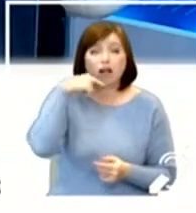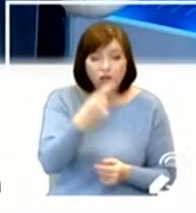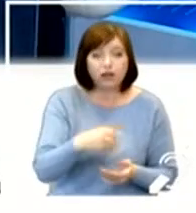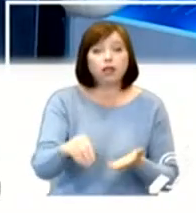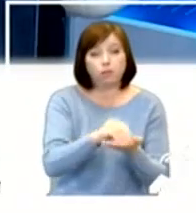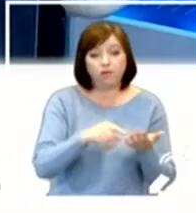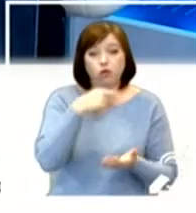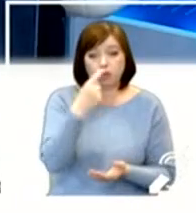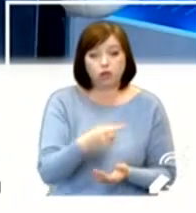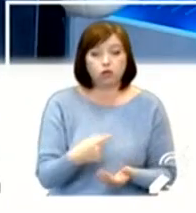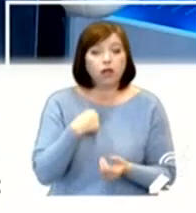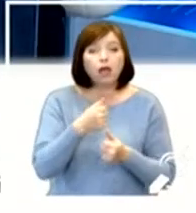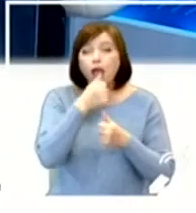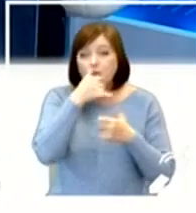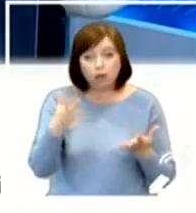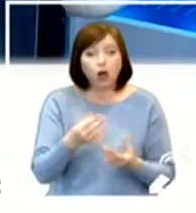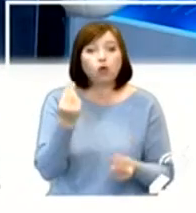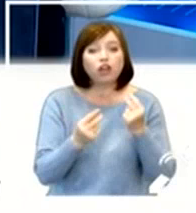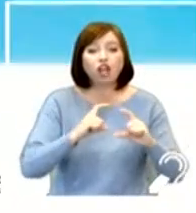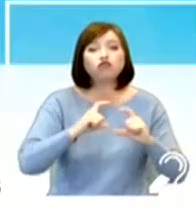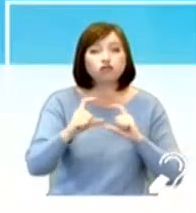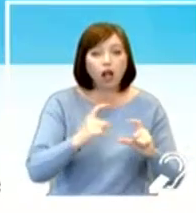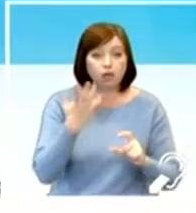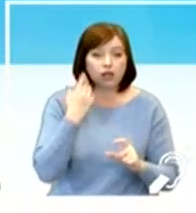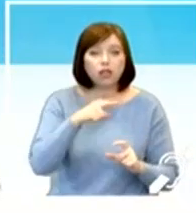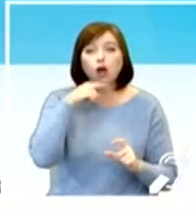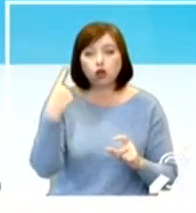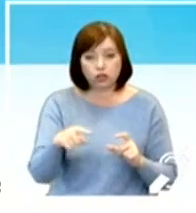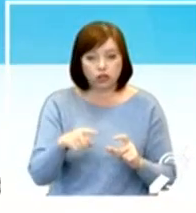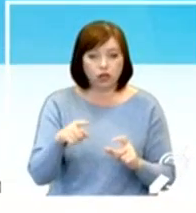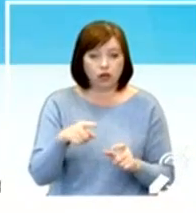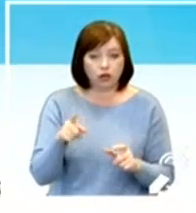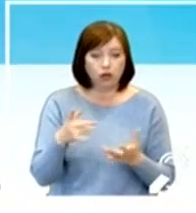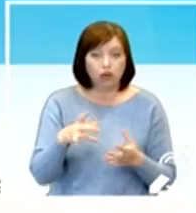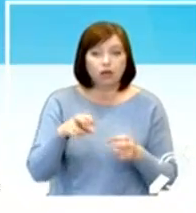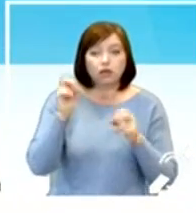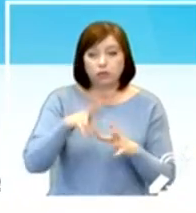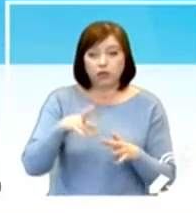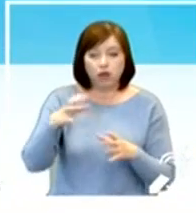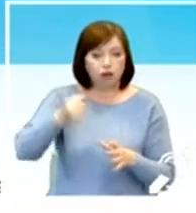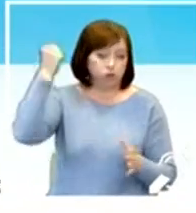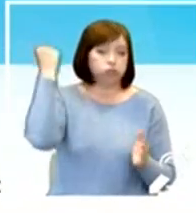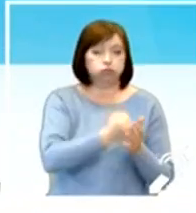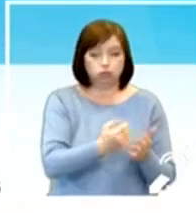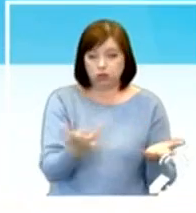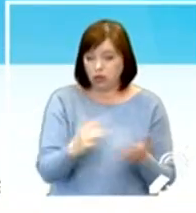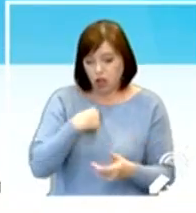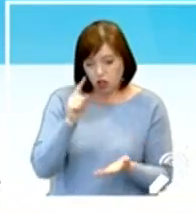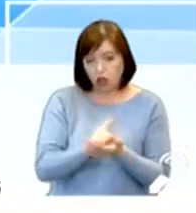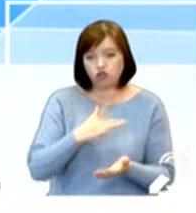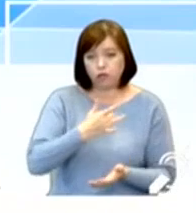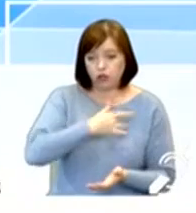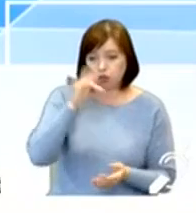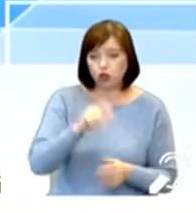repet. Nu poți să joci șah când Rusia vine cu mănușa de box peste tine. Trebuie să fim duri și să ne